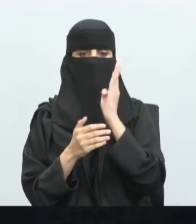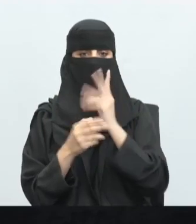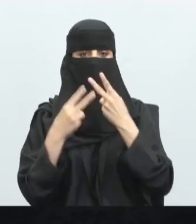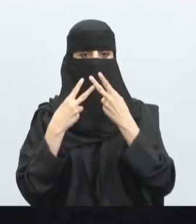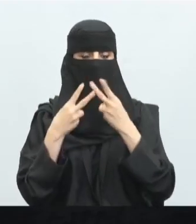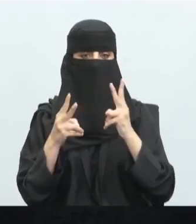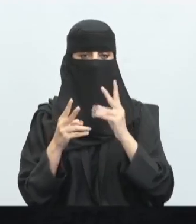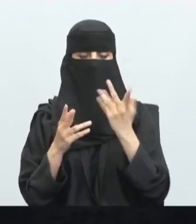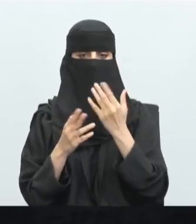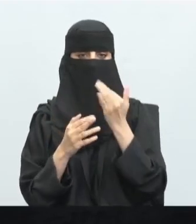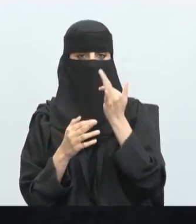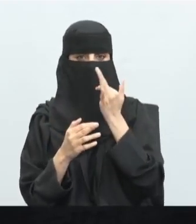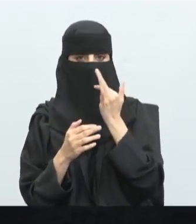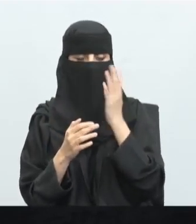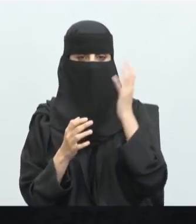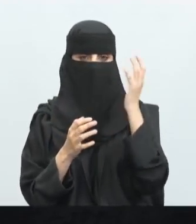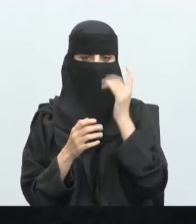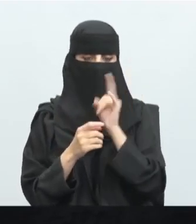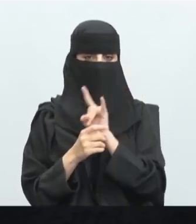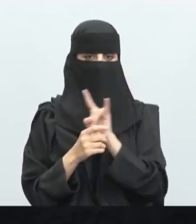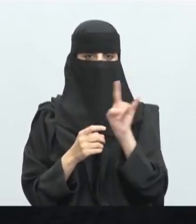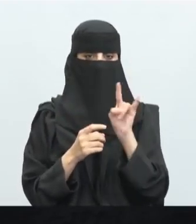وعدم التردد او الخجل